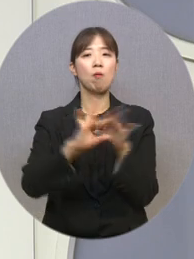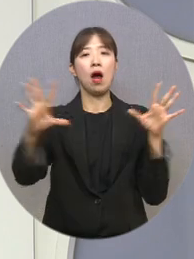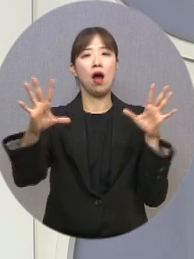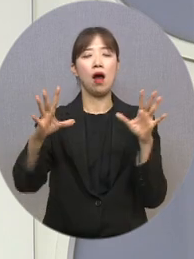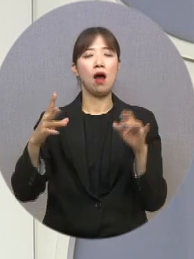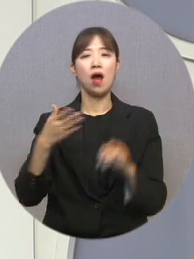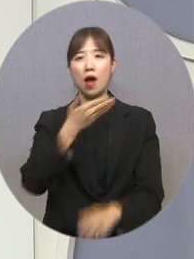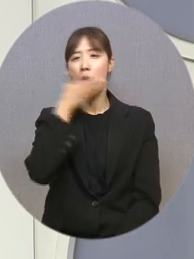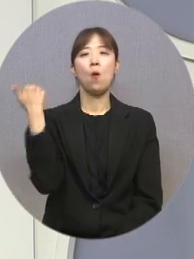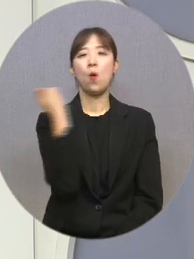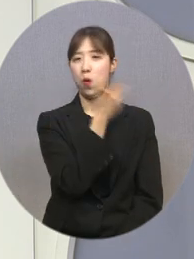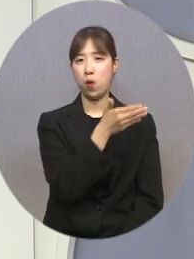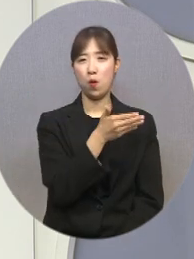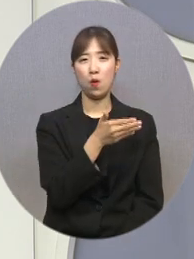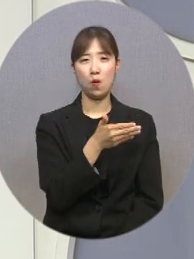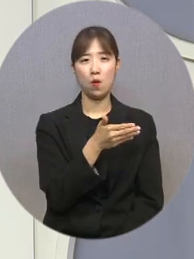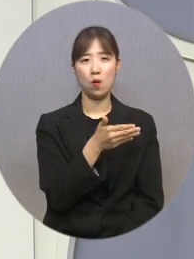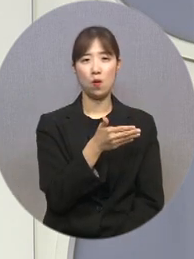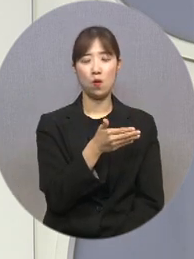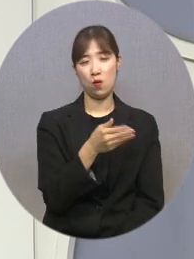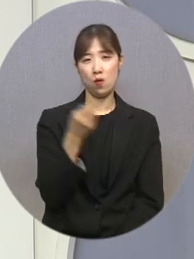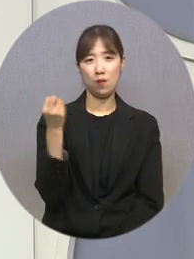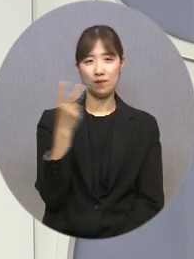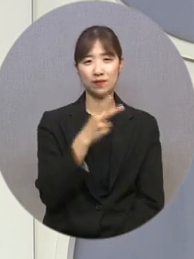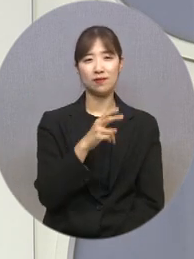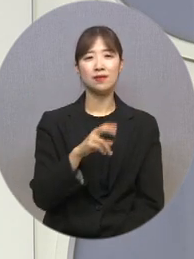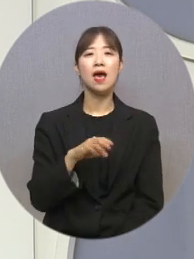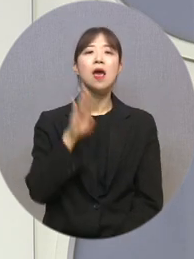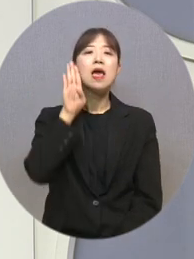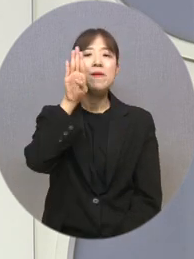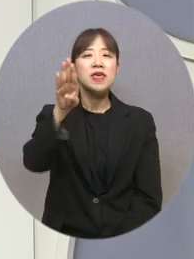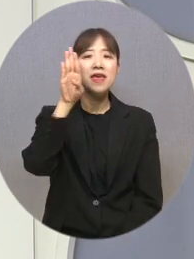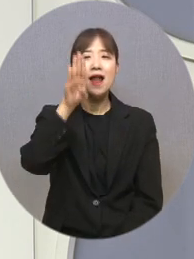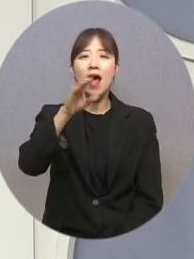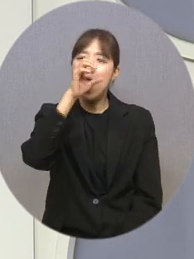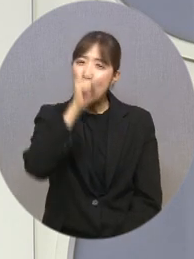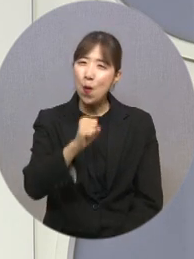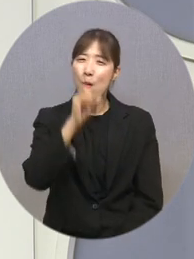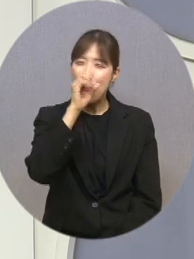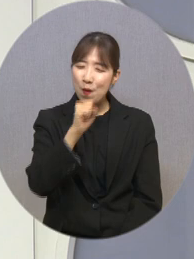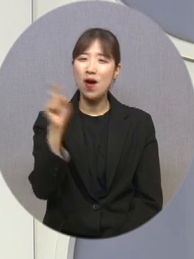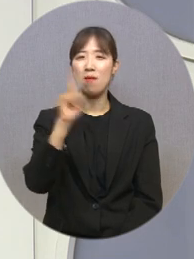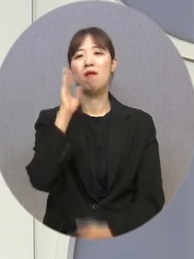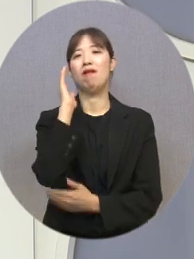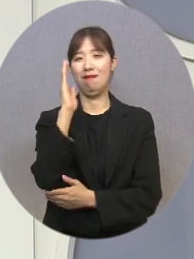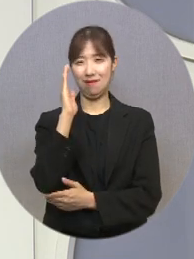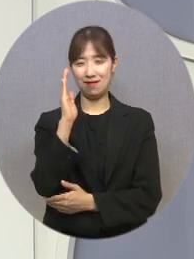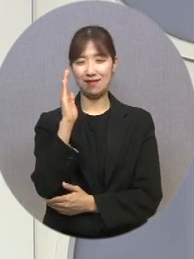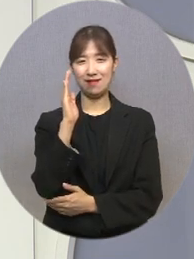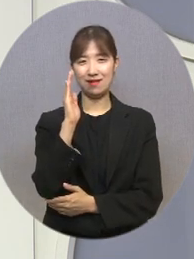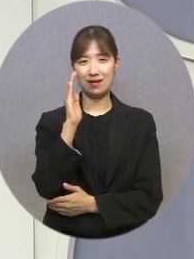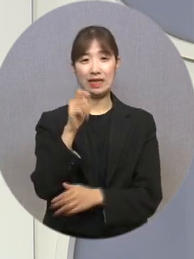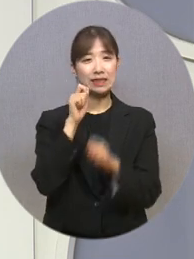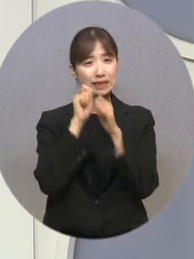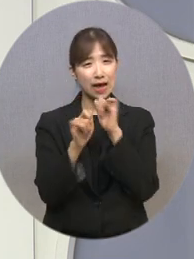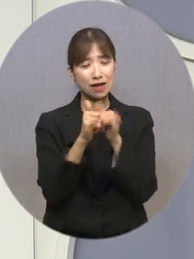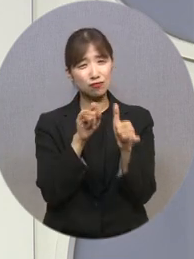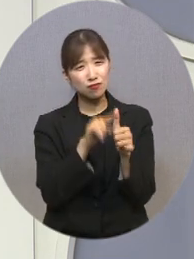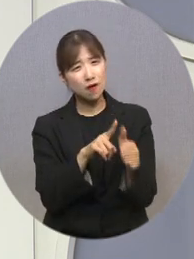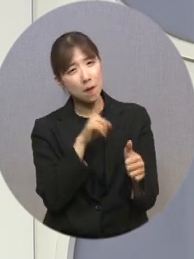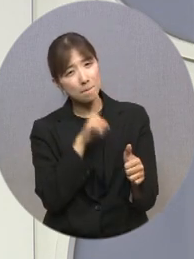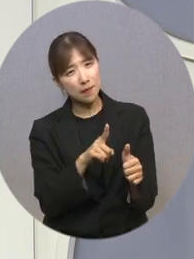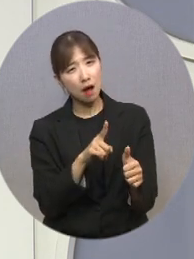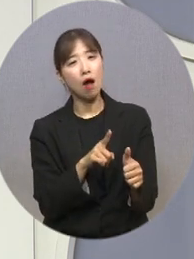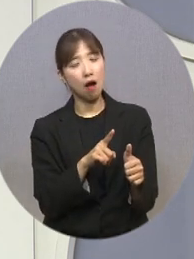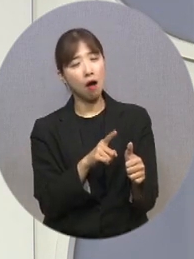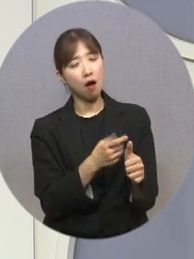먹튀라 그러는데 그런 게 있고 그다음에는 이제 장밋빛 미래를 얘기하죠. 다시 말해서 굉장히 사기꾼 말을 들을